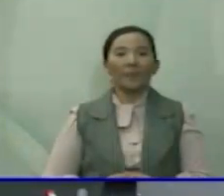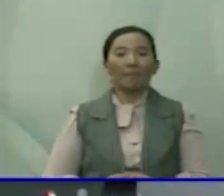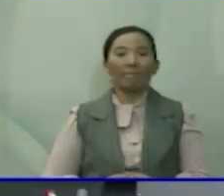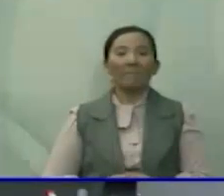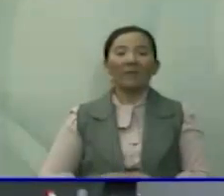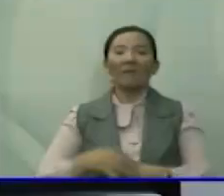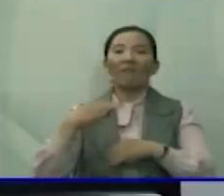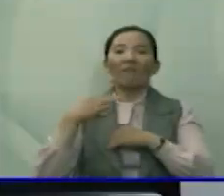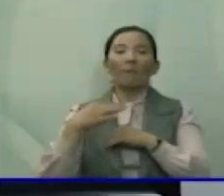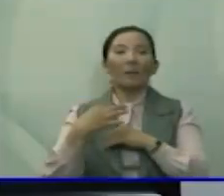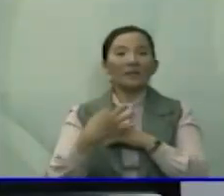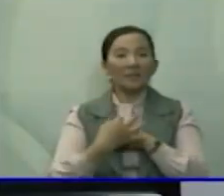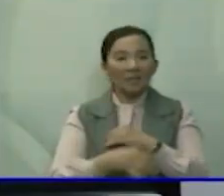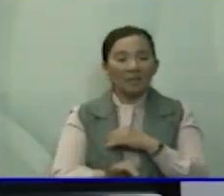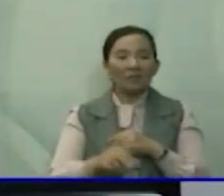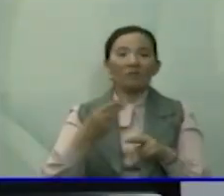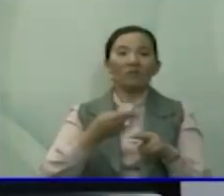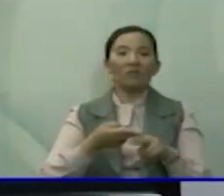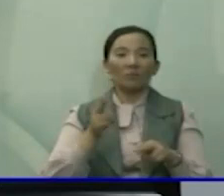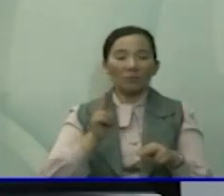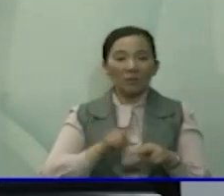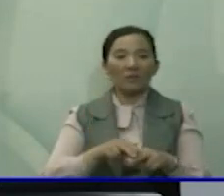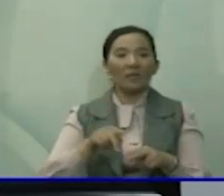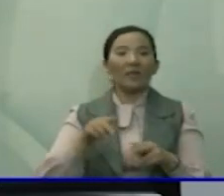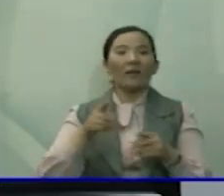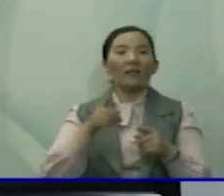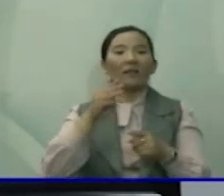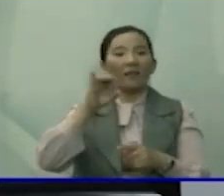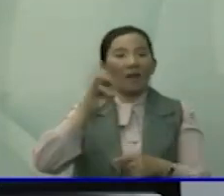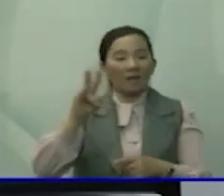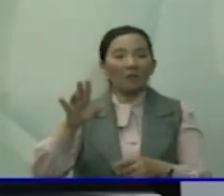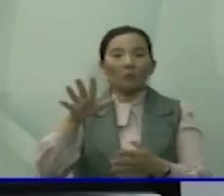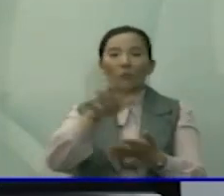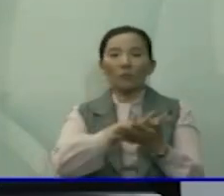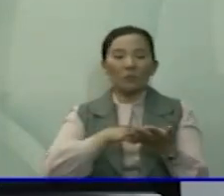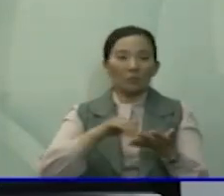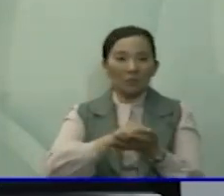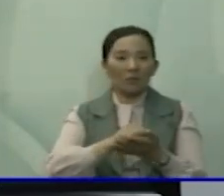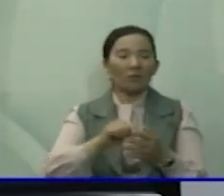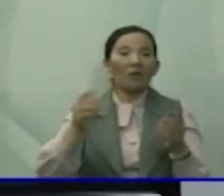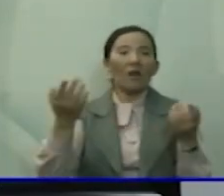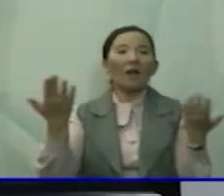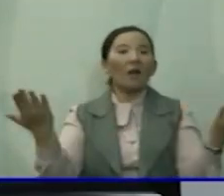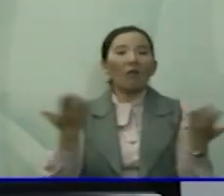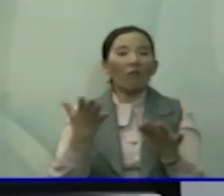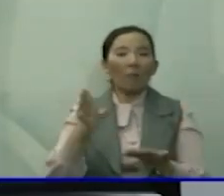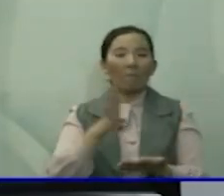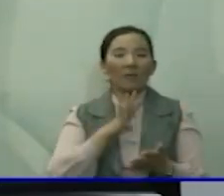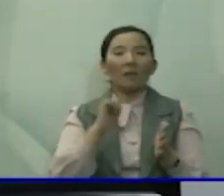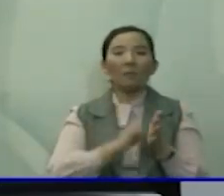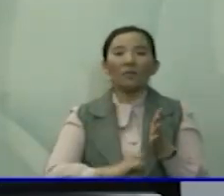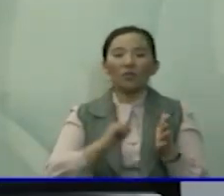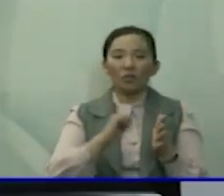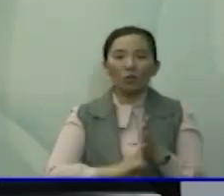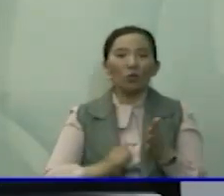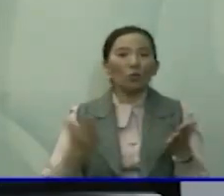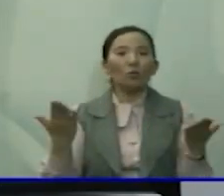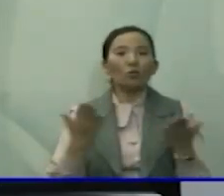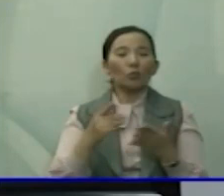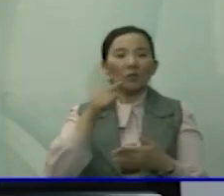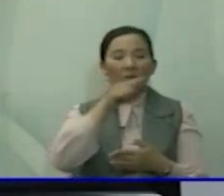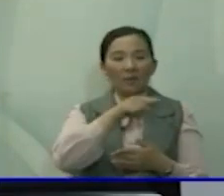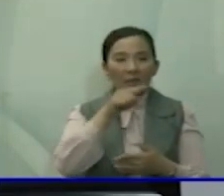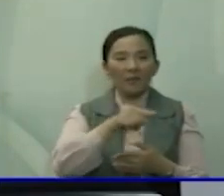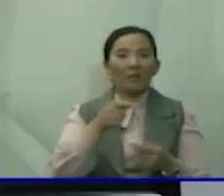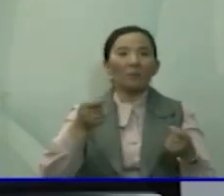впоследствии династия тан была свергнута какова же была причина того что танской